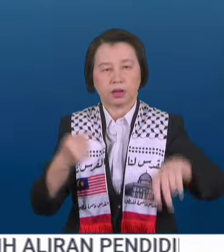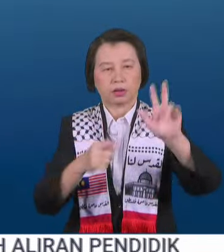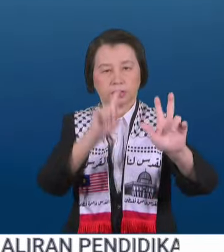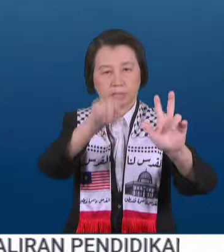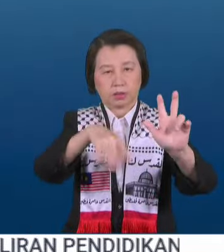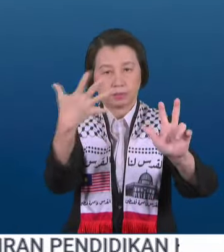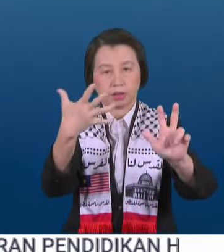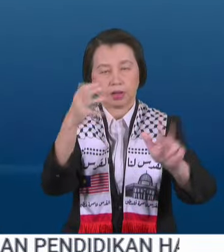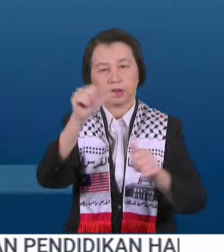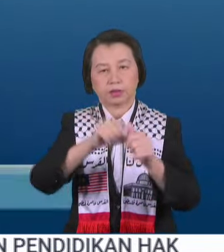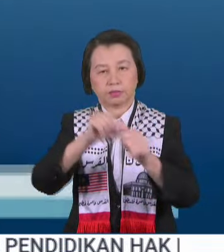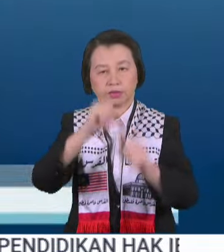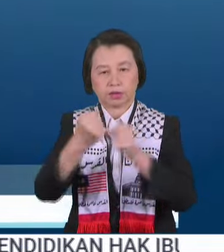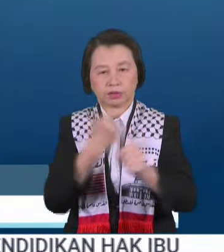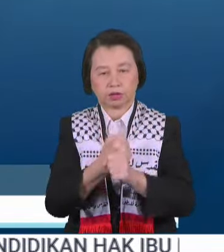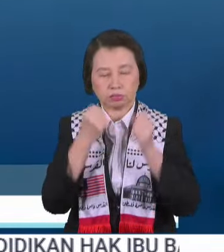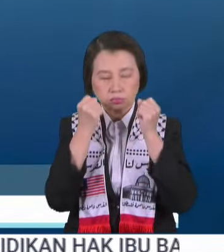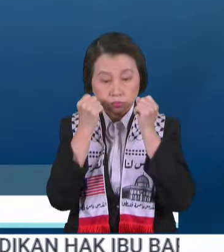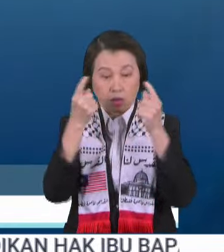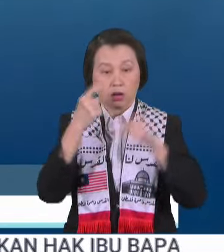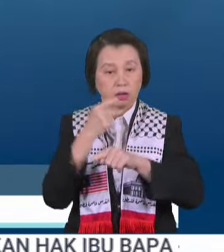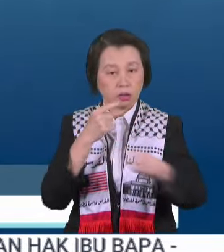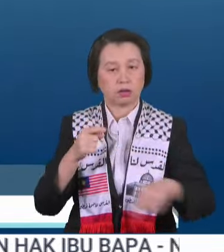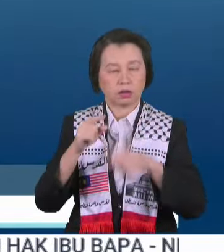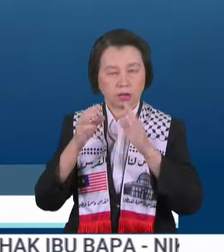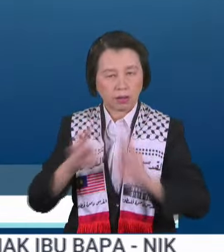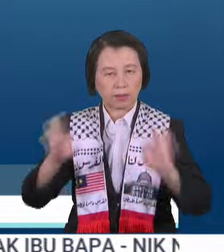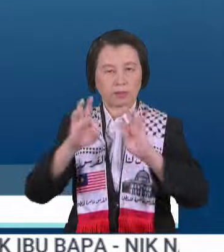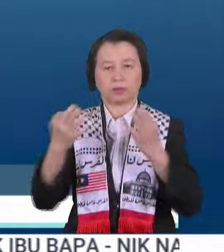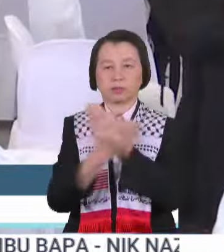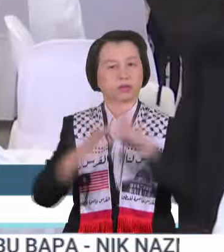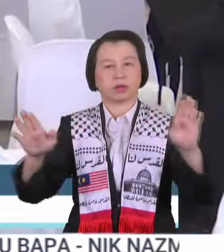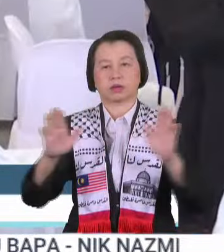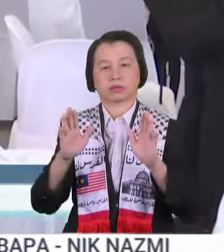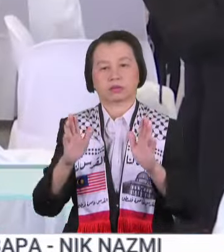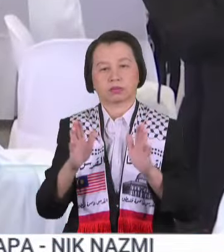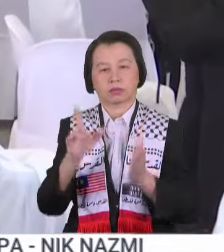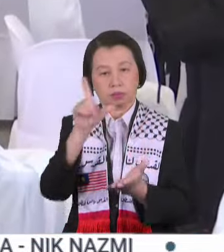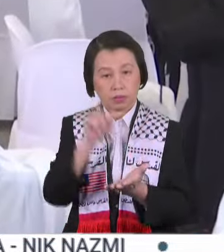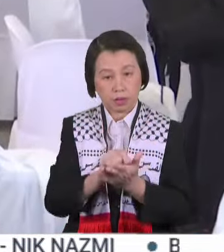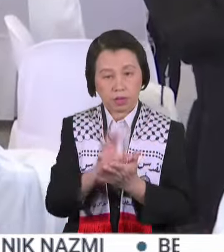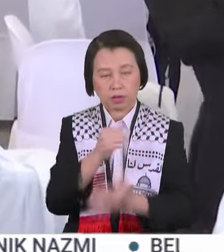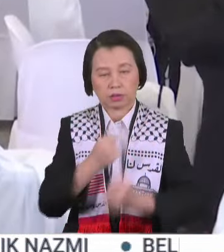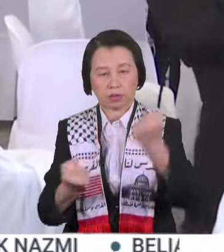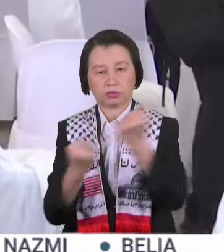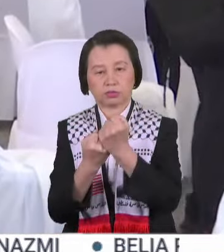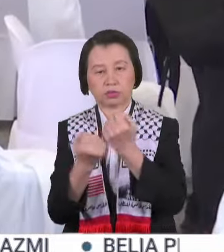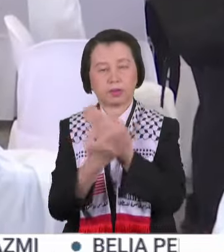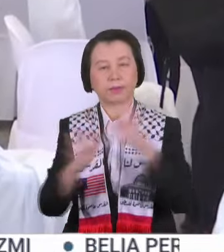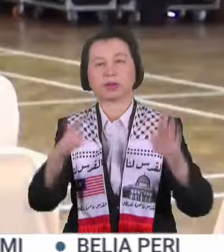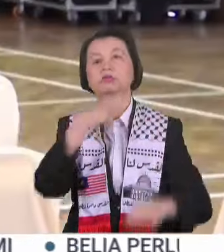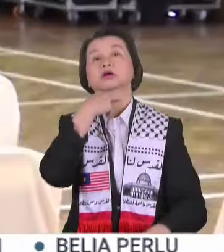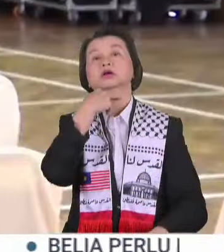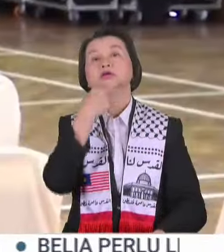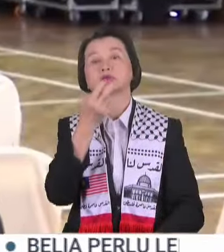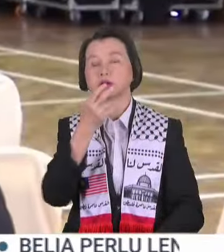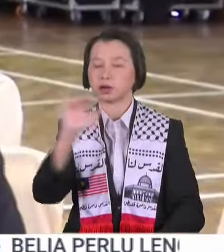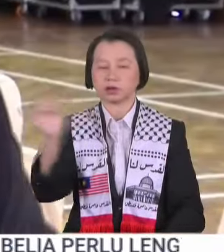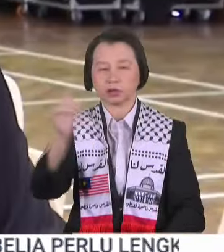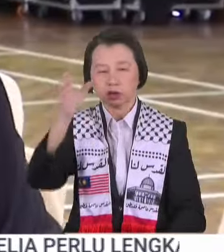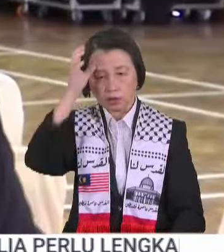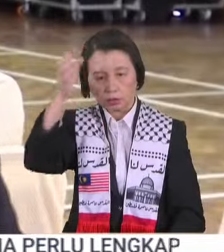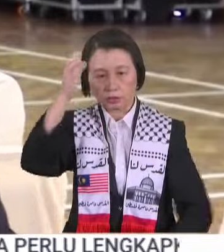setiap tahun. Ia bagi meningkatkan kesedaran mengenai kepentingan kebebasan akhbar selain mendukung hak kebebasan bersuara selaras dengan